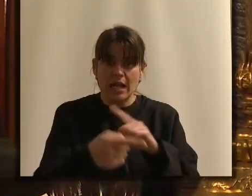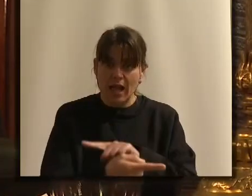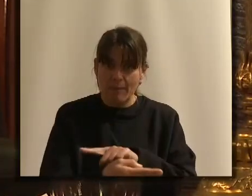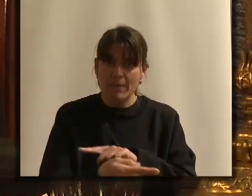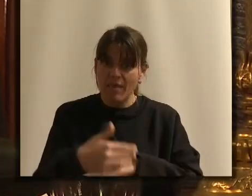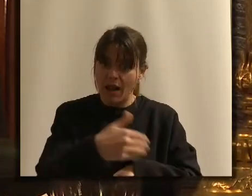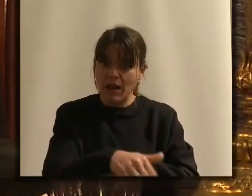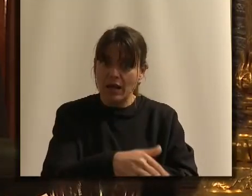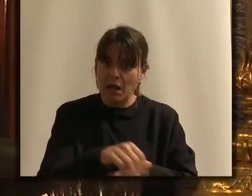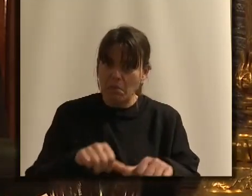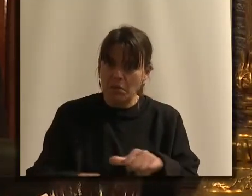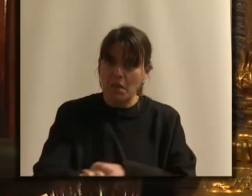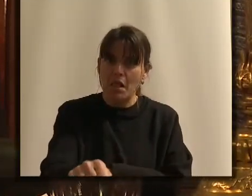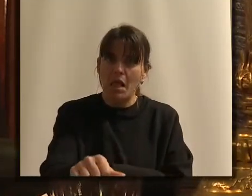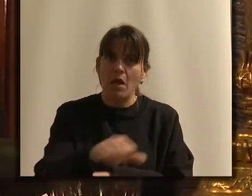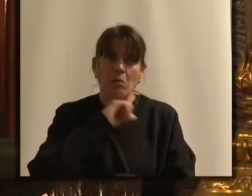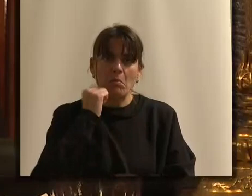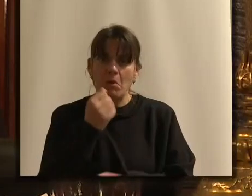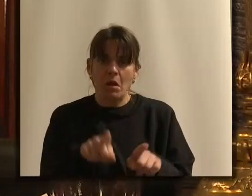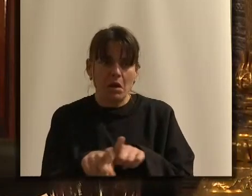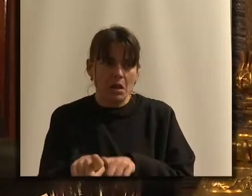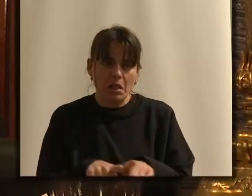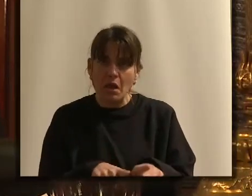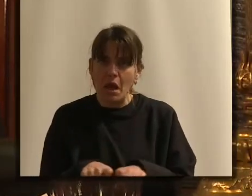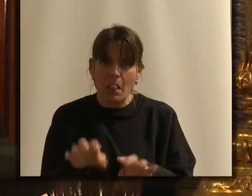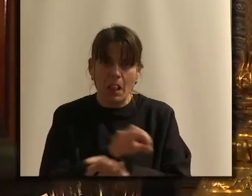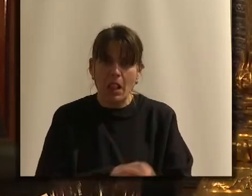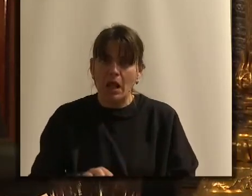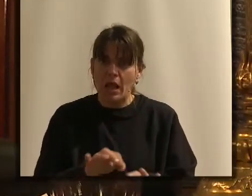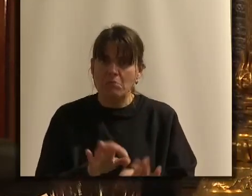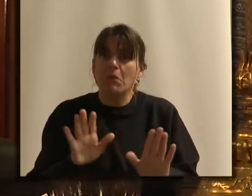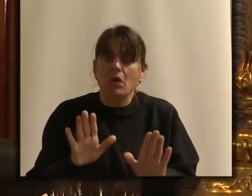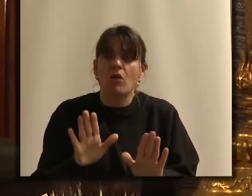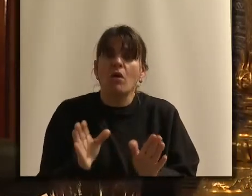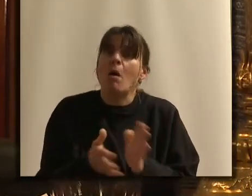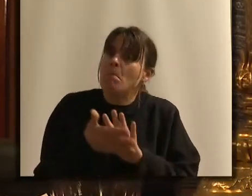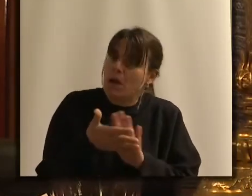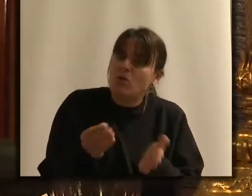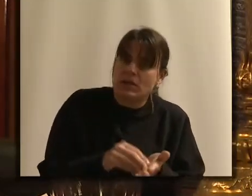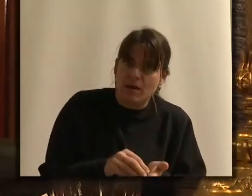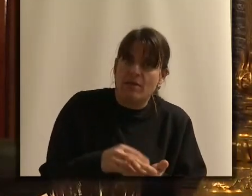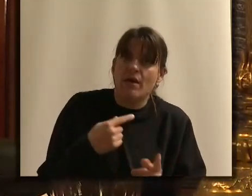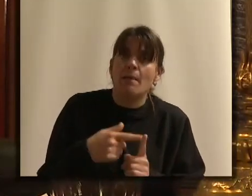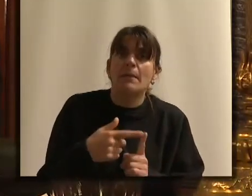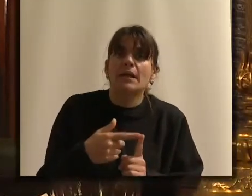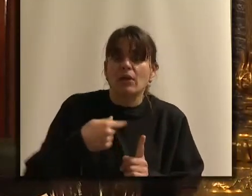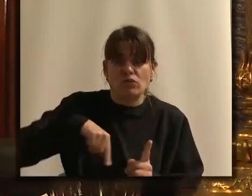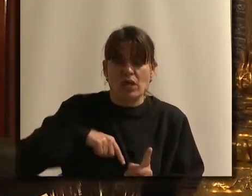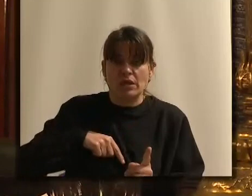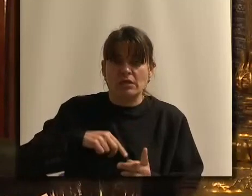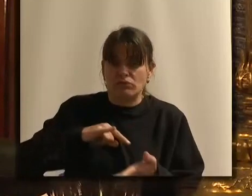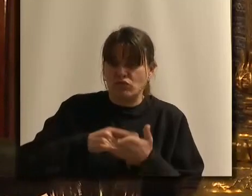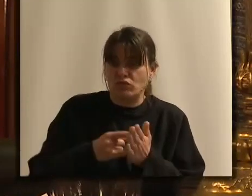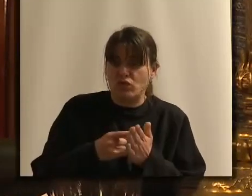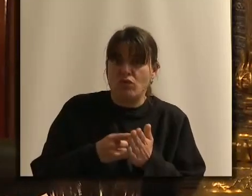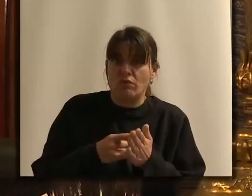fer en el carrer. Per tant, ja tornarem a parlar, a veure quin és el problema, perquè això es va donar resposta posant els semàfors. Per tant, ara no